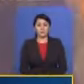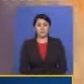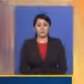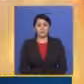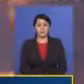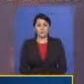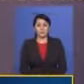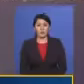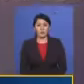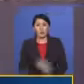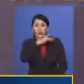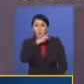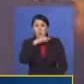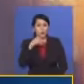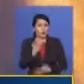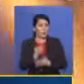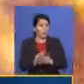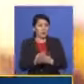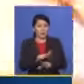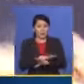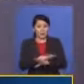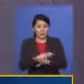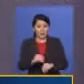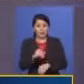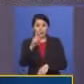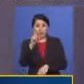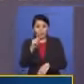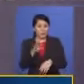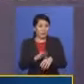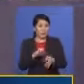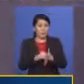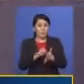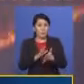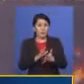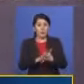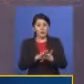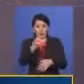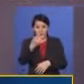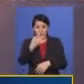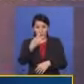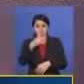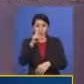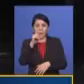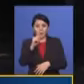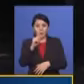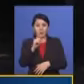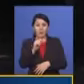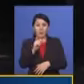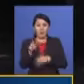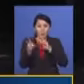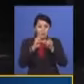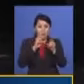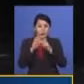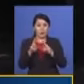нету. Жалпы көп шығын болған жоқ. Бройлер құстарында құс тұмау тіркелген жоқ. Көбіне жұмыртқа табатын құстарда тіркелді. Баспасөз